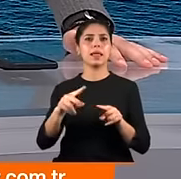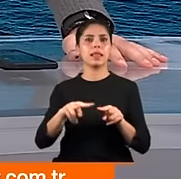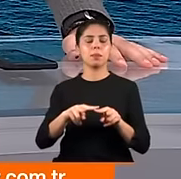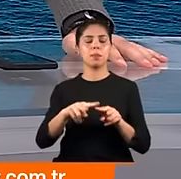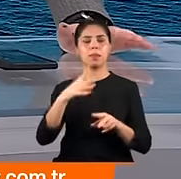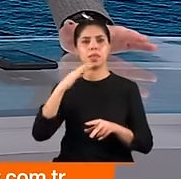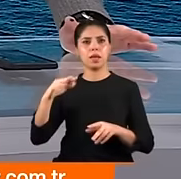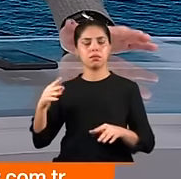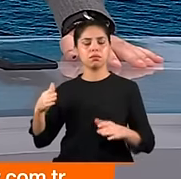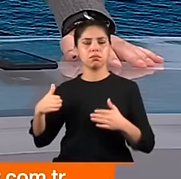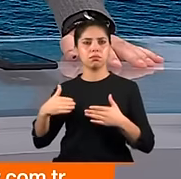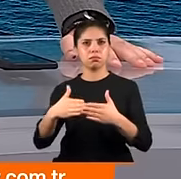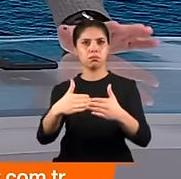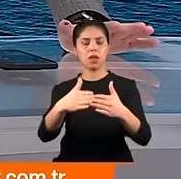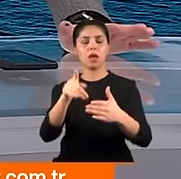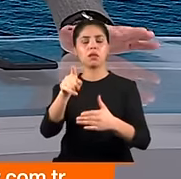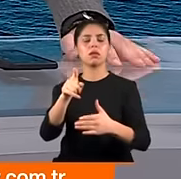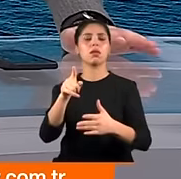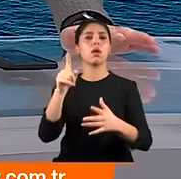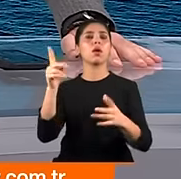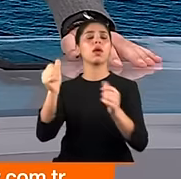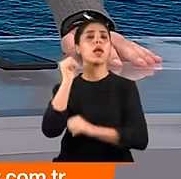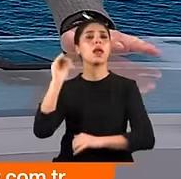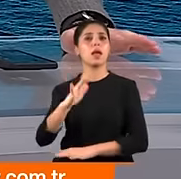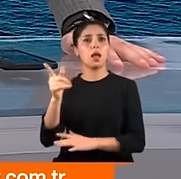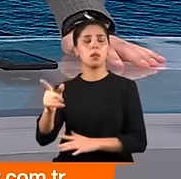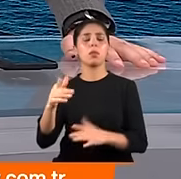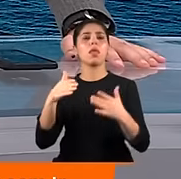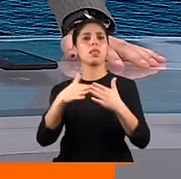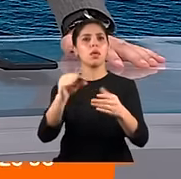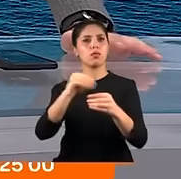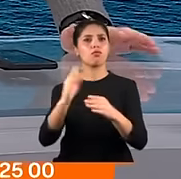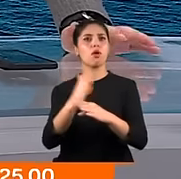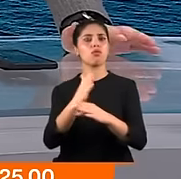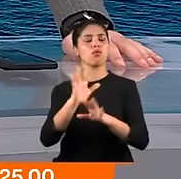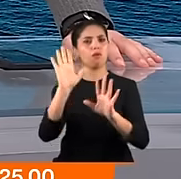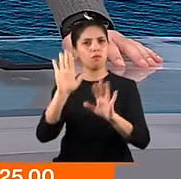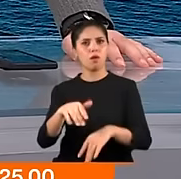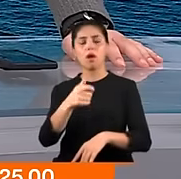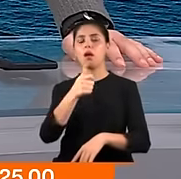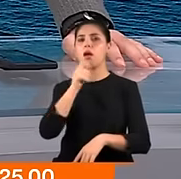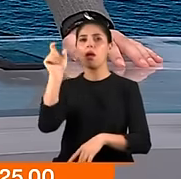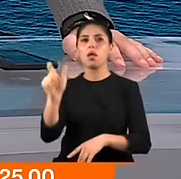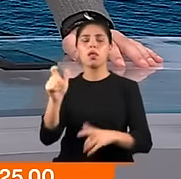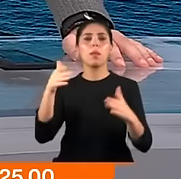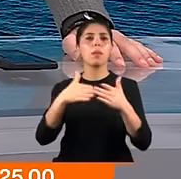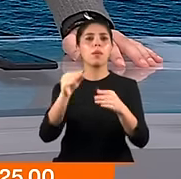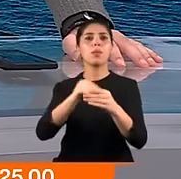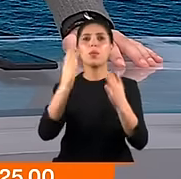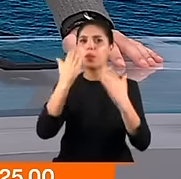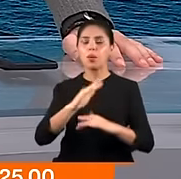dönmedi. Teknesi çalışır halde bulundu. Cep telefonu ve kişisel eşyası yine teknedeydi. İş adamının nerede olduğu sorusu hala